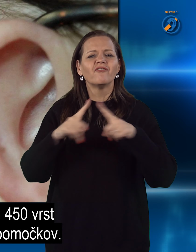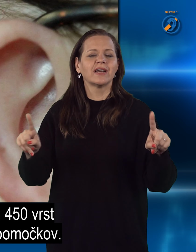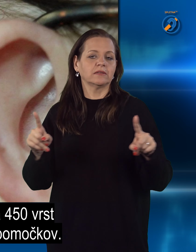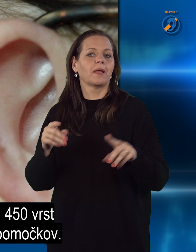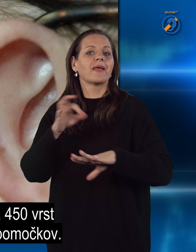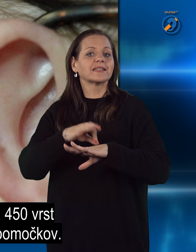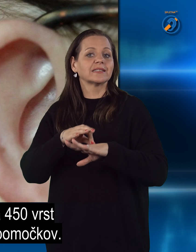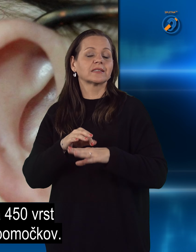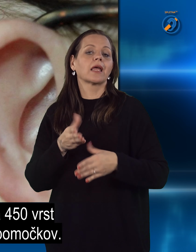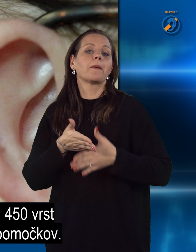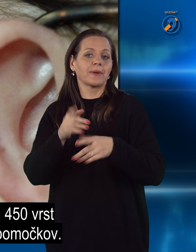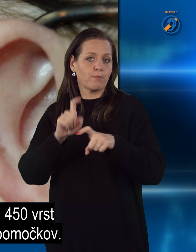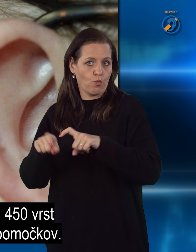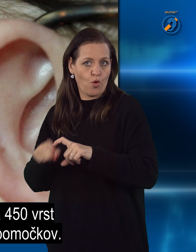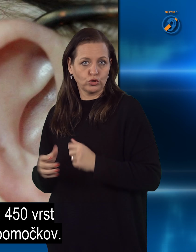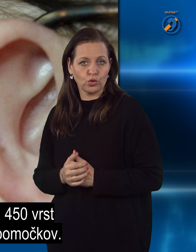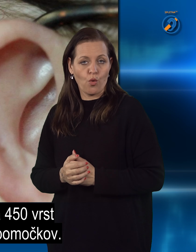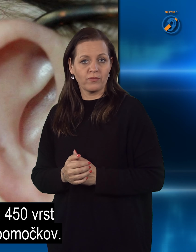medicinskih pripomočkov.